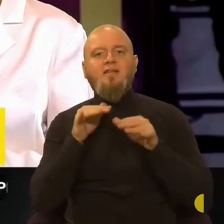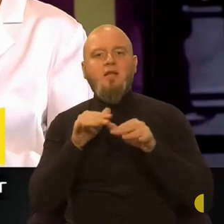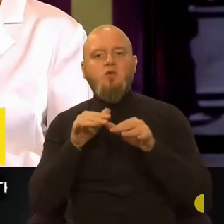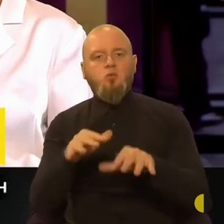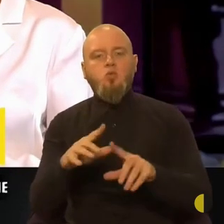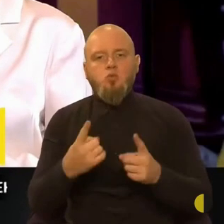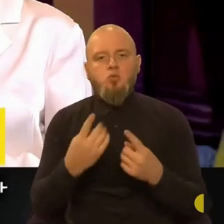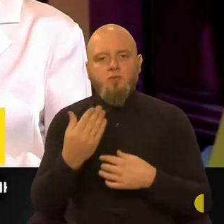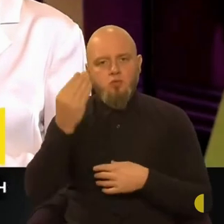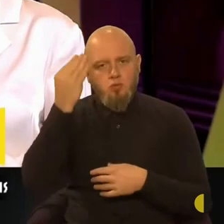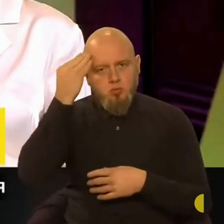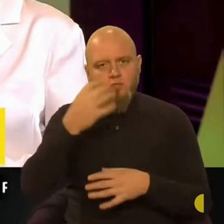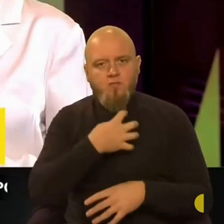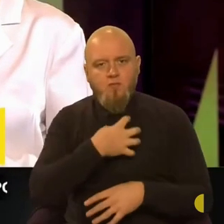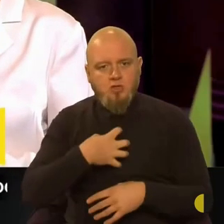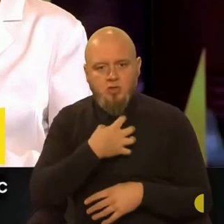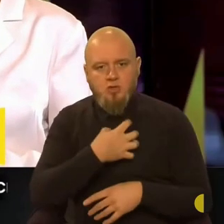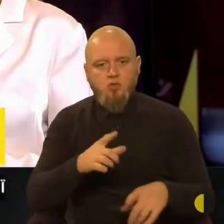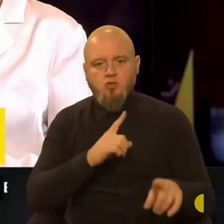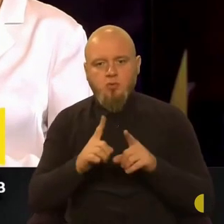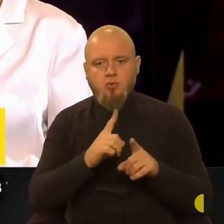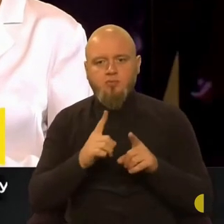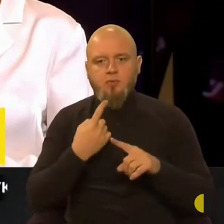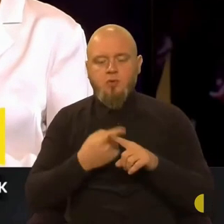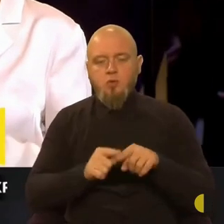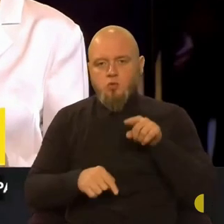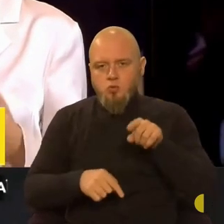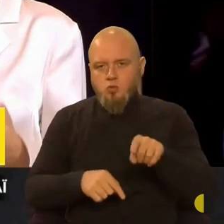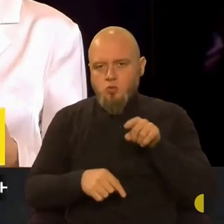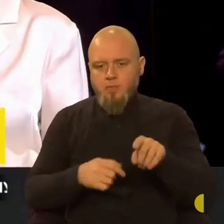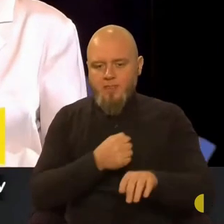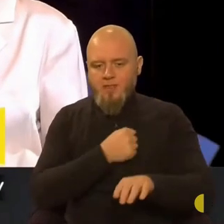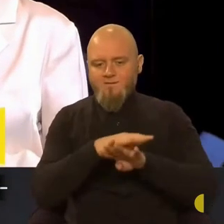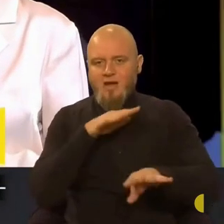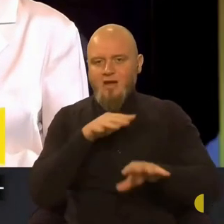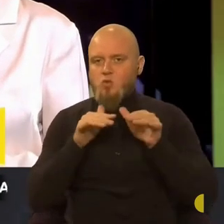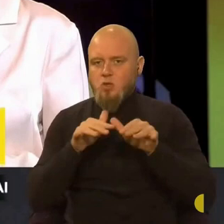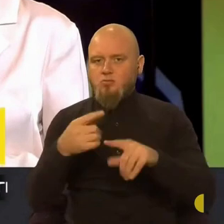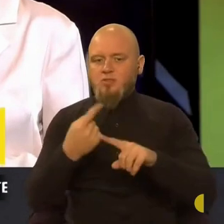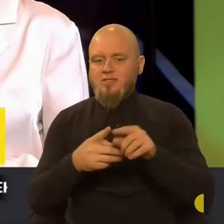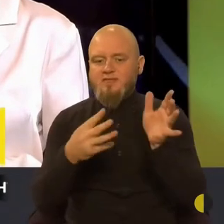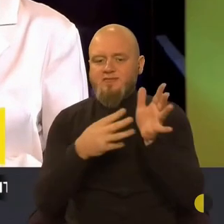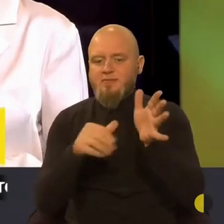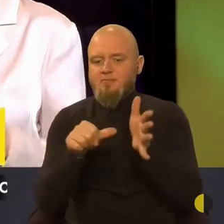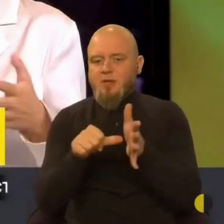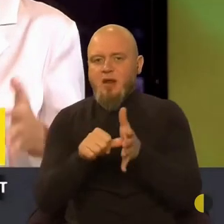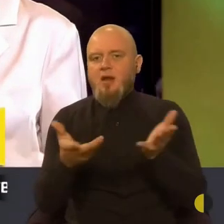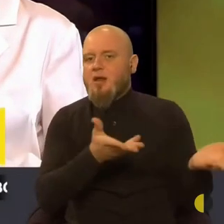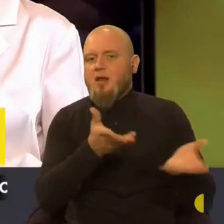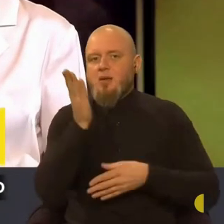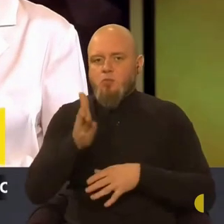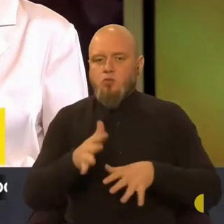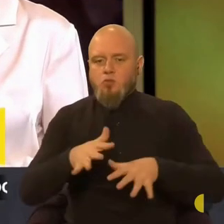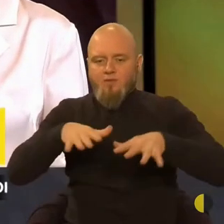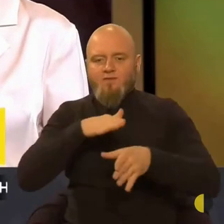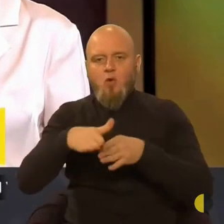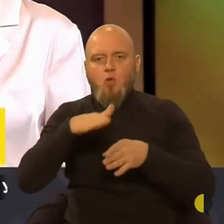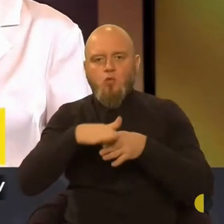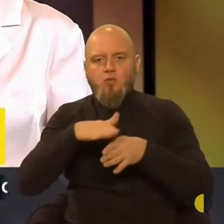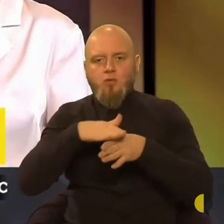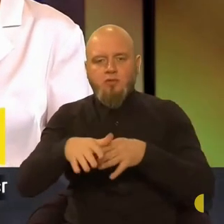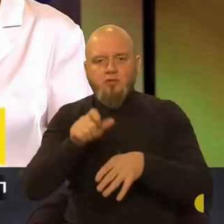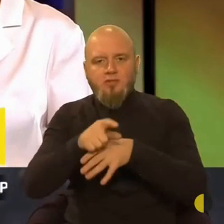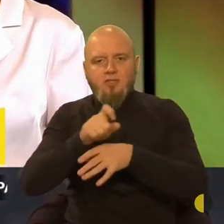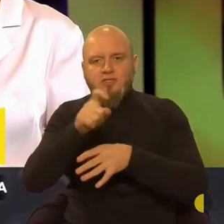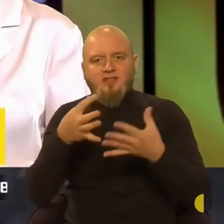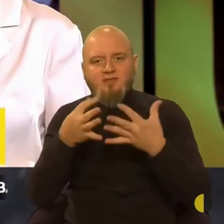Чому, на вашу думку, важливо, щоб цю гвардію наступу, ці 8 бригад, які будуть безпосередньо виконувати